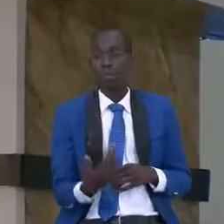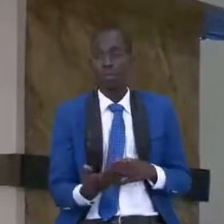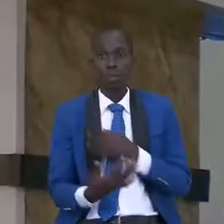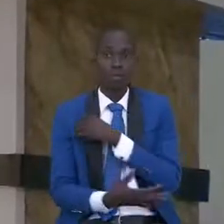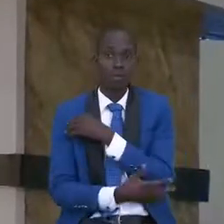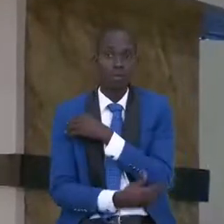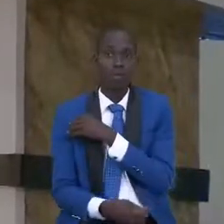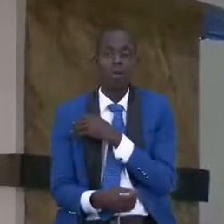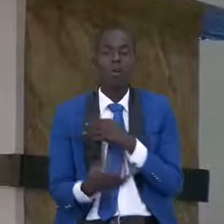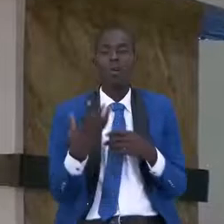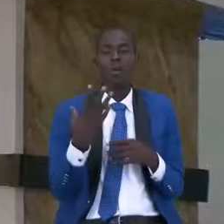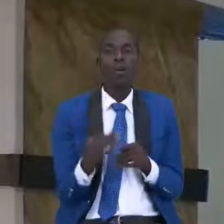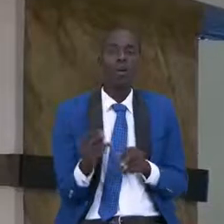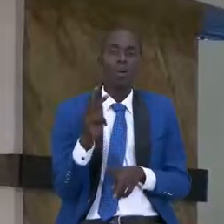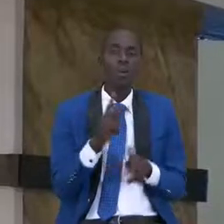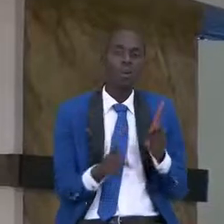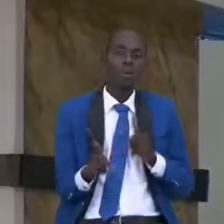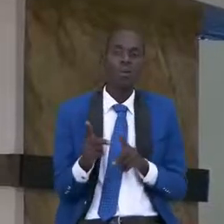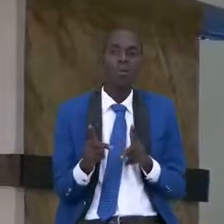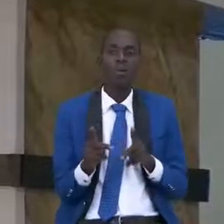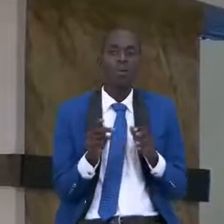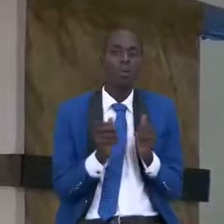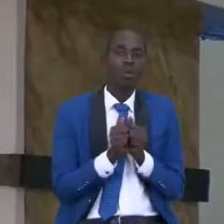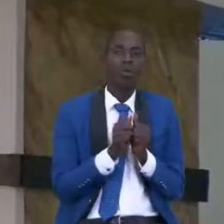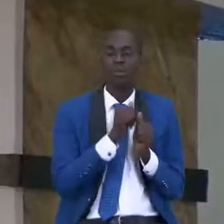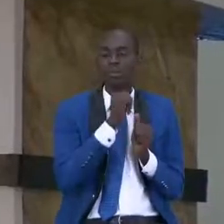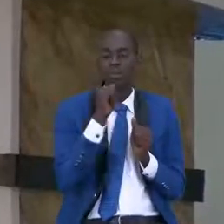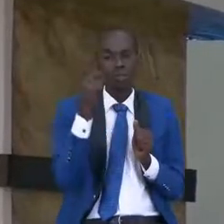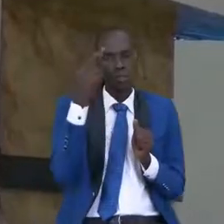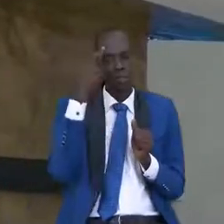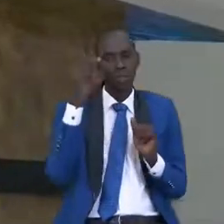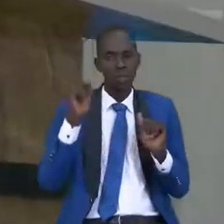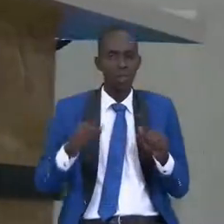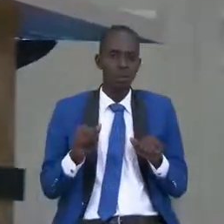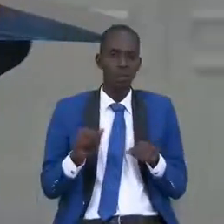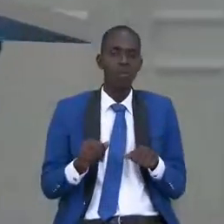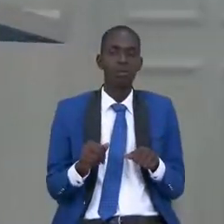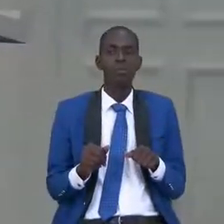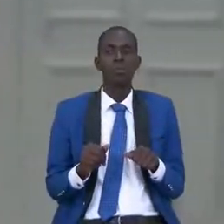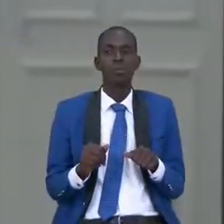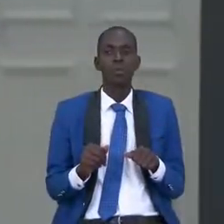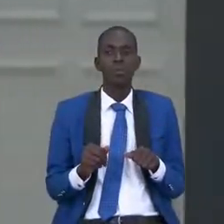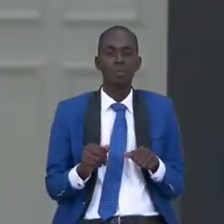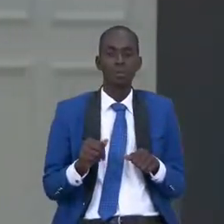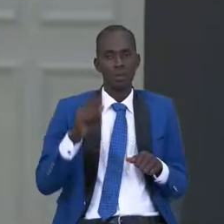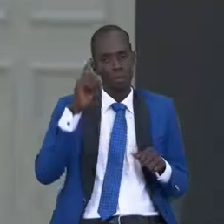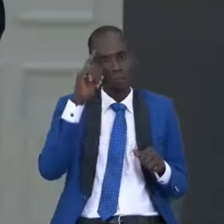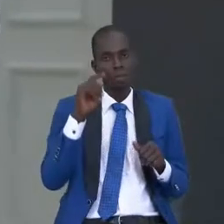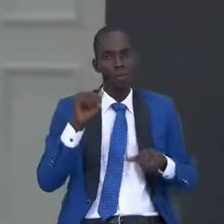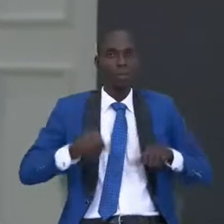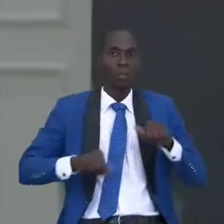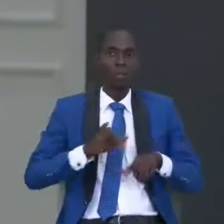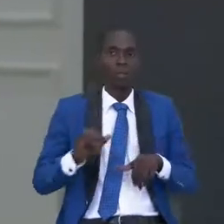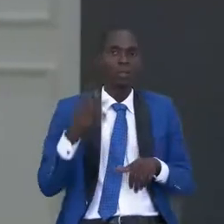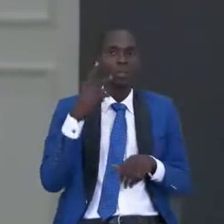des gens ayant une incrédulité déraisonnable. Revenons à Marc, au chapitre